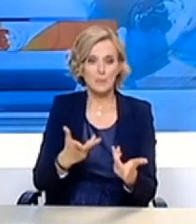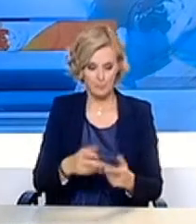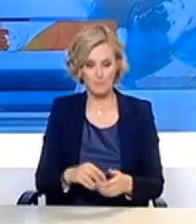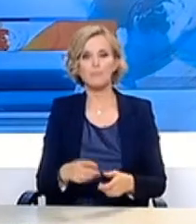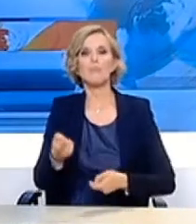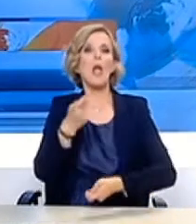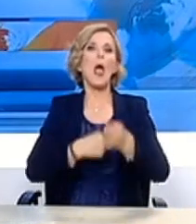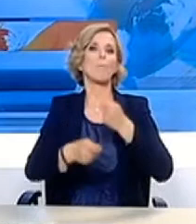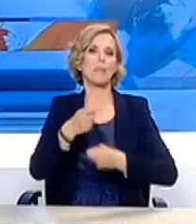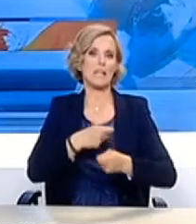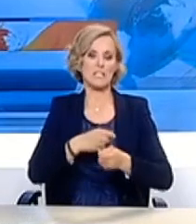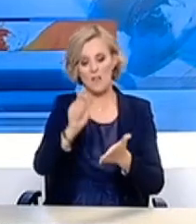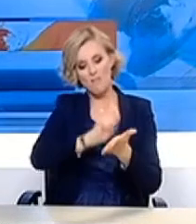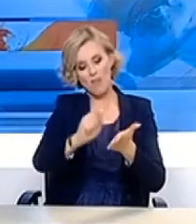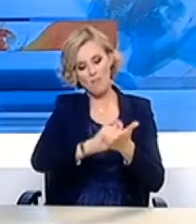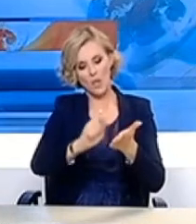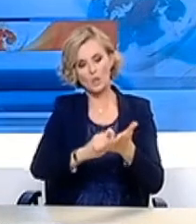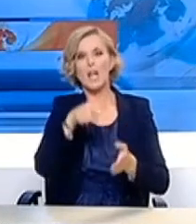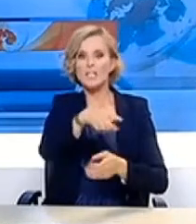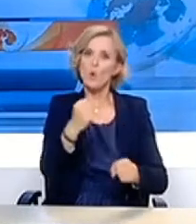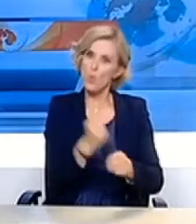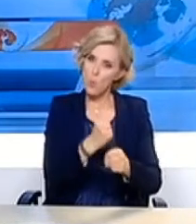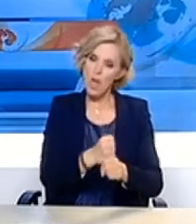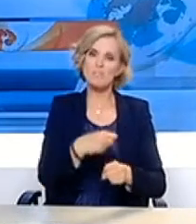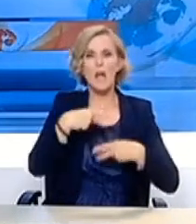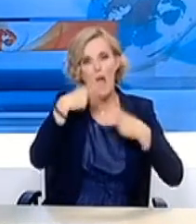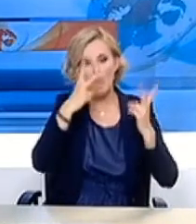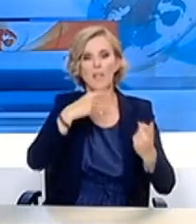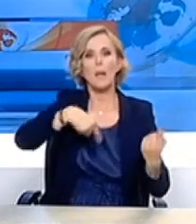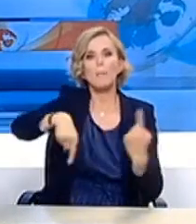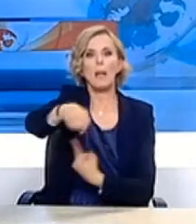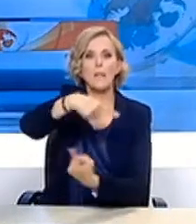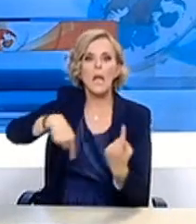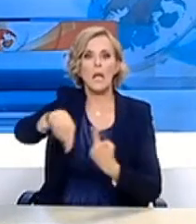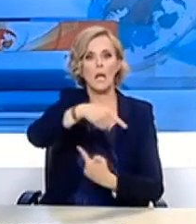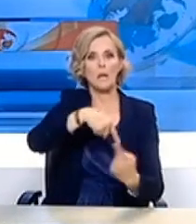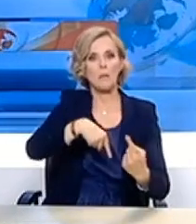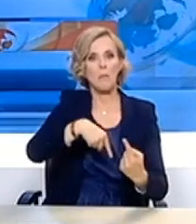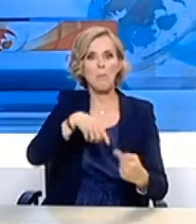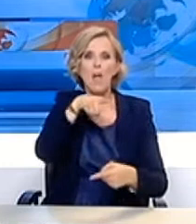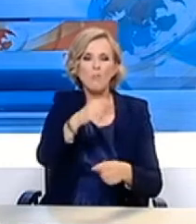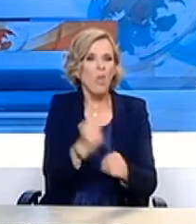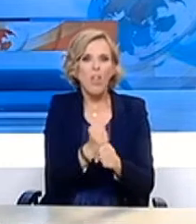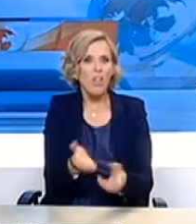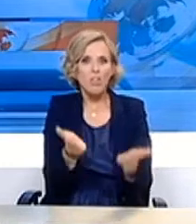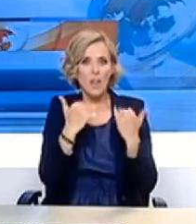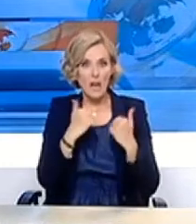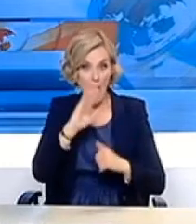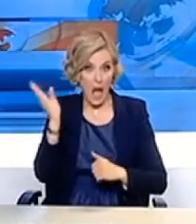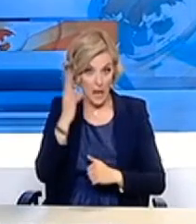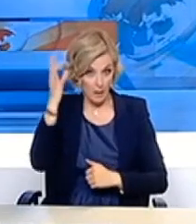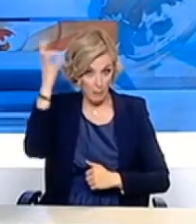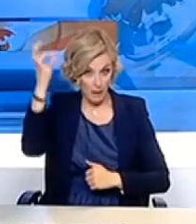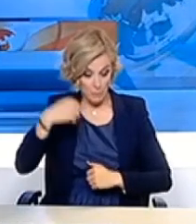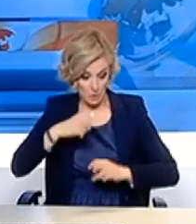δηλαδή επιχειρήσεων, σε άτομα που δεν απασχολούνται σε αυτές. Στην περίπτωση που κατά τη διεξαγωγή σχετικού ελέγχου Αποδειχθεί κάτι